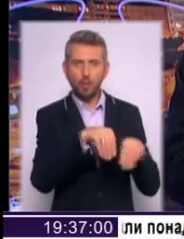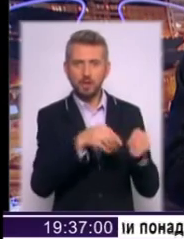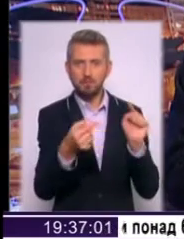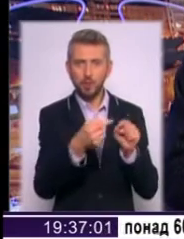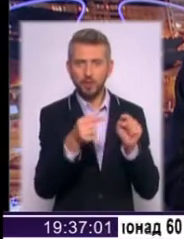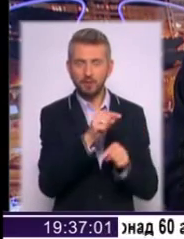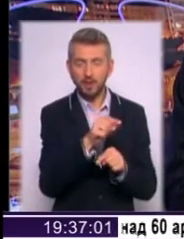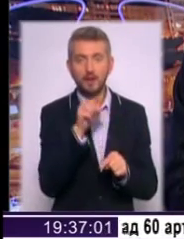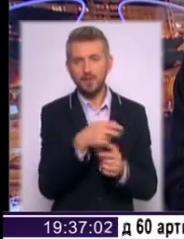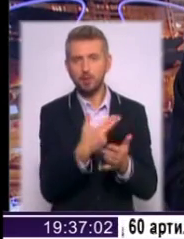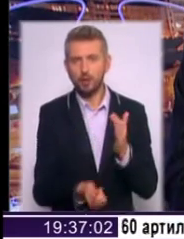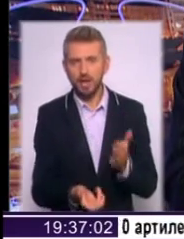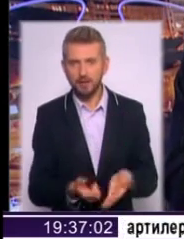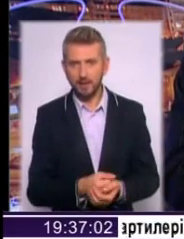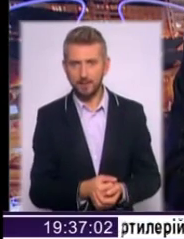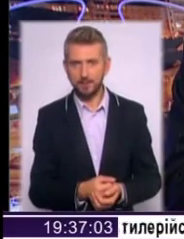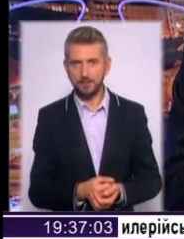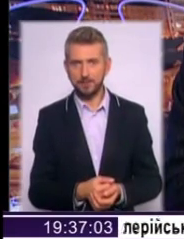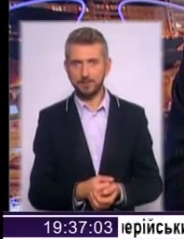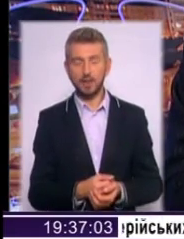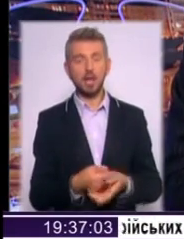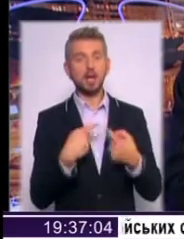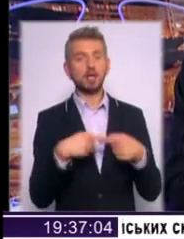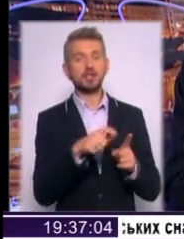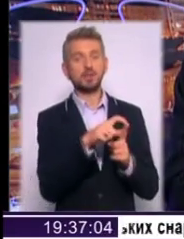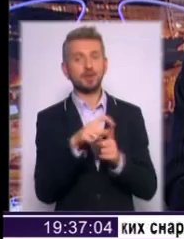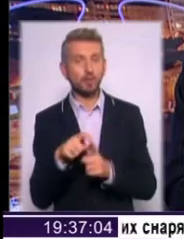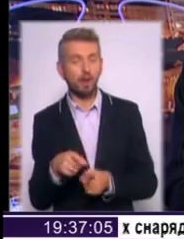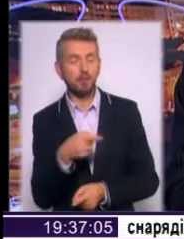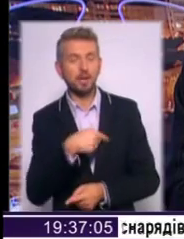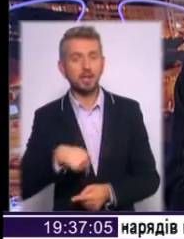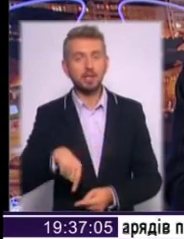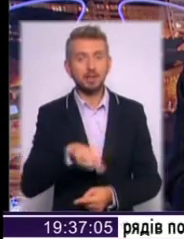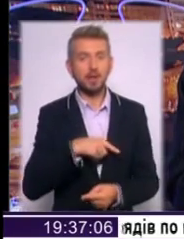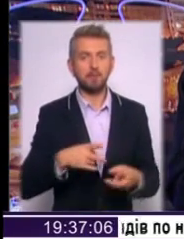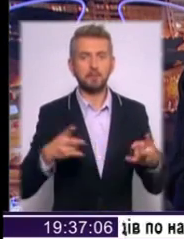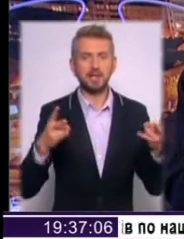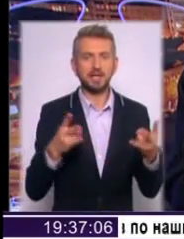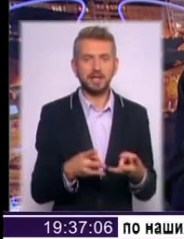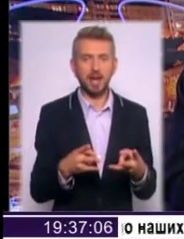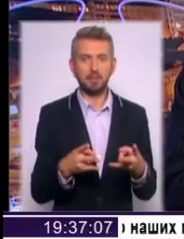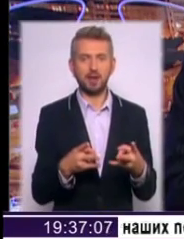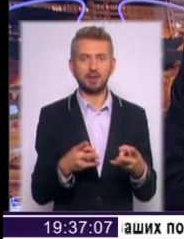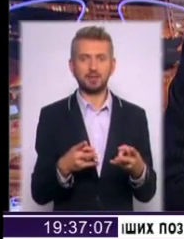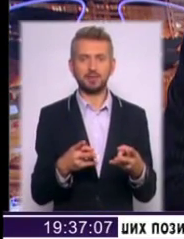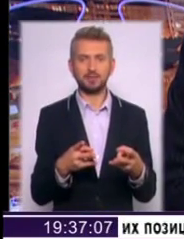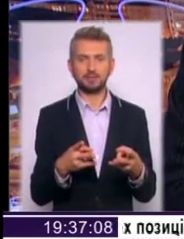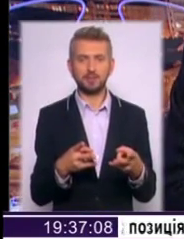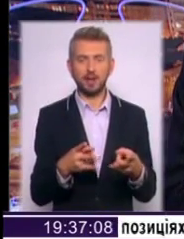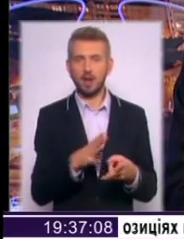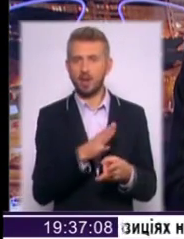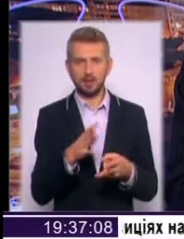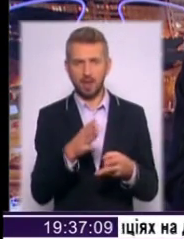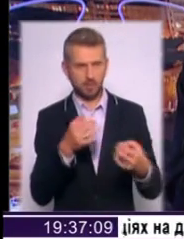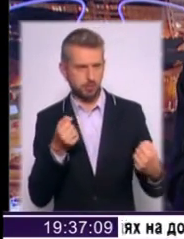ви програєте. Іншими словами, нам треба не лоб в